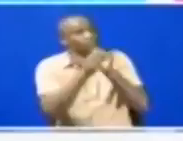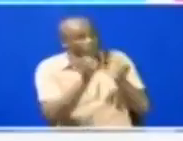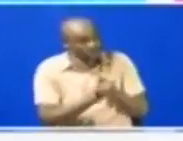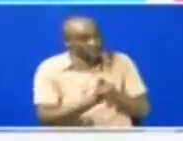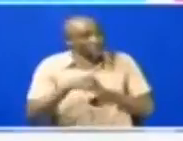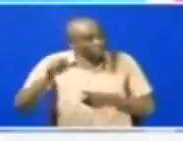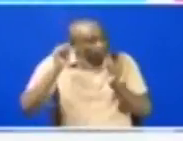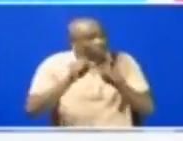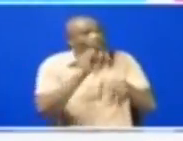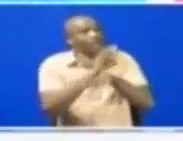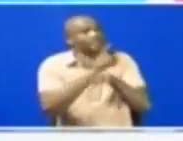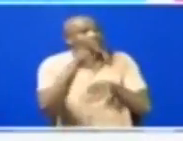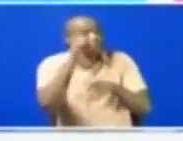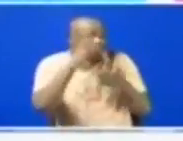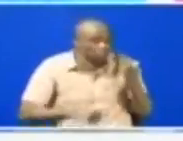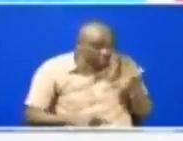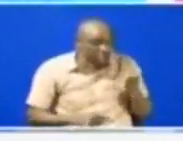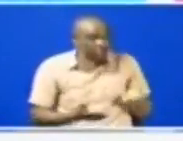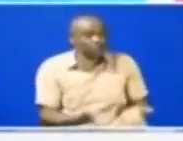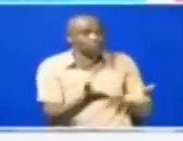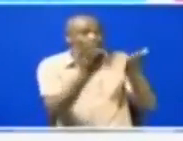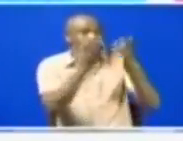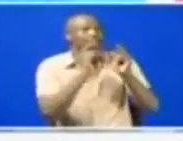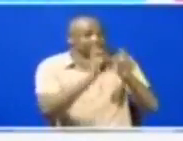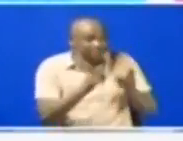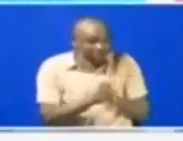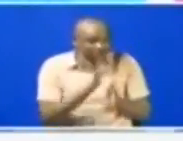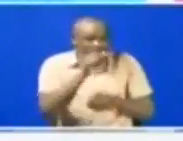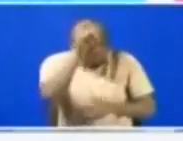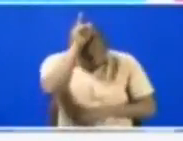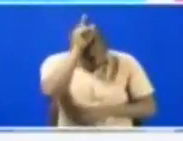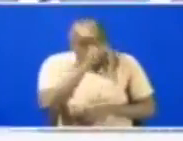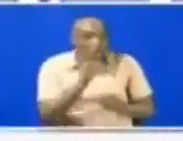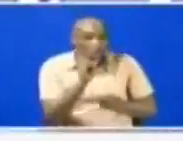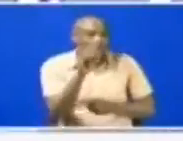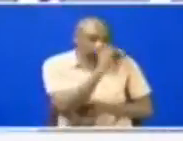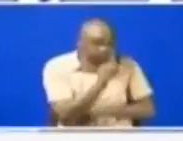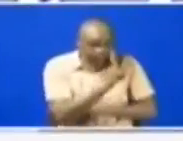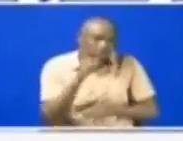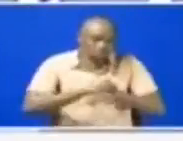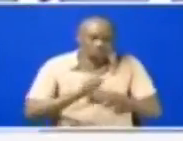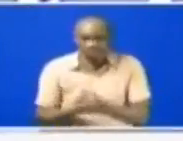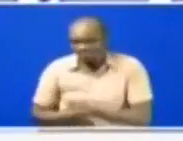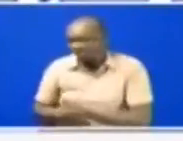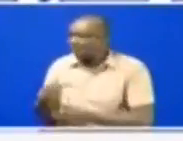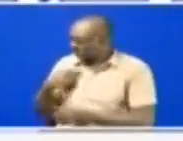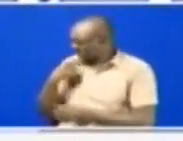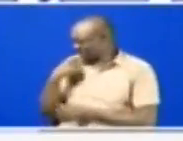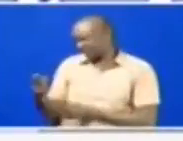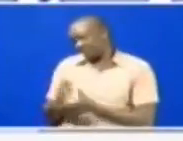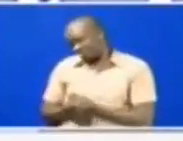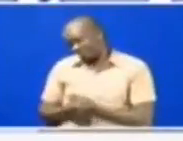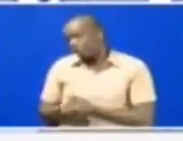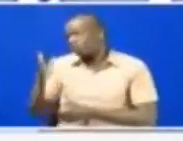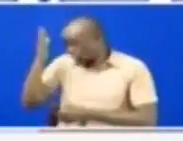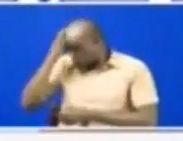ni mambo gani ambayo ungemwambia afanye kukuza talanta kuanzia chekechea? Kusema ukweli, ningesema kama unajua